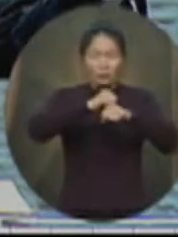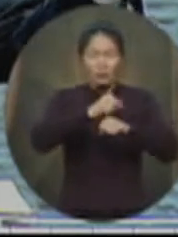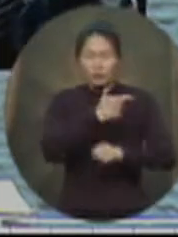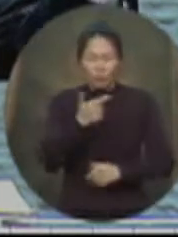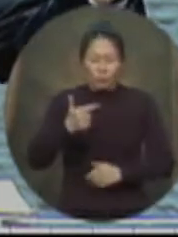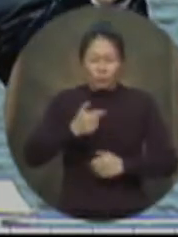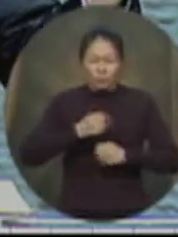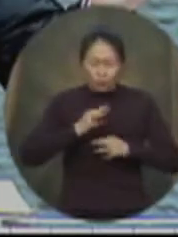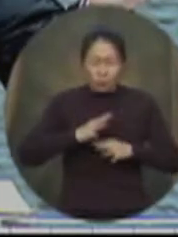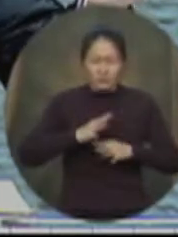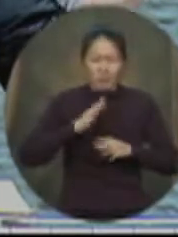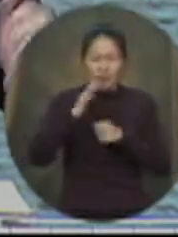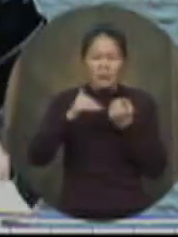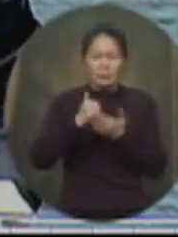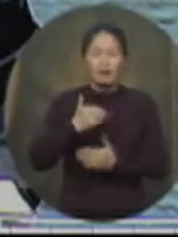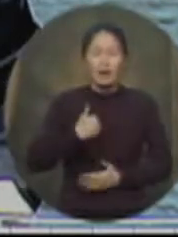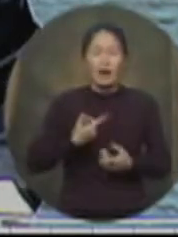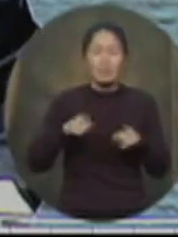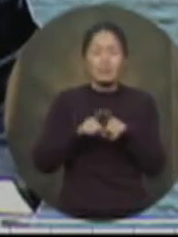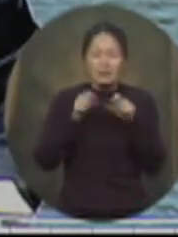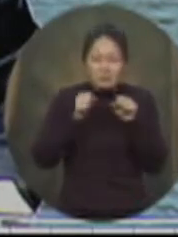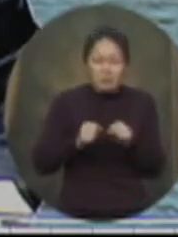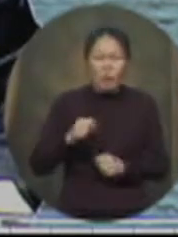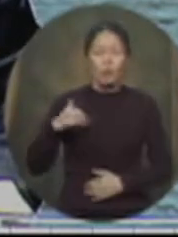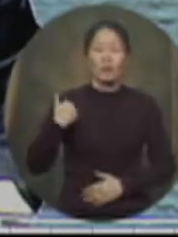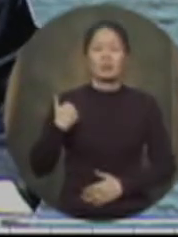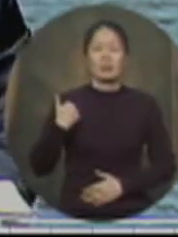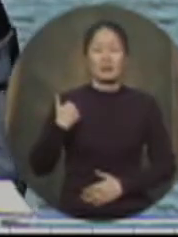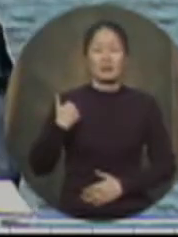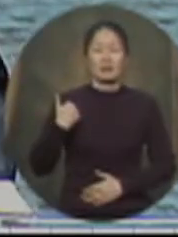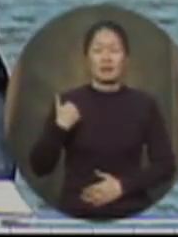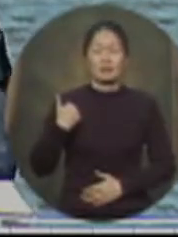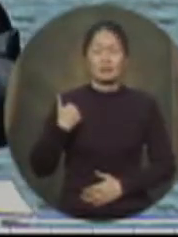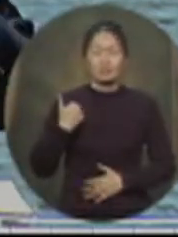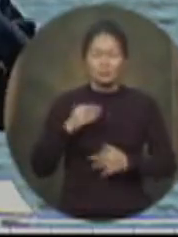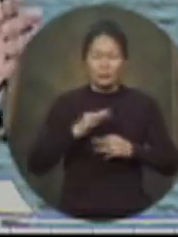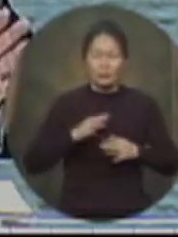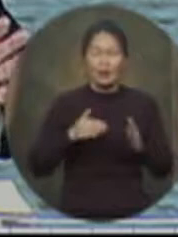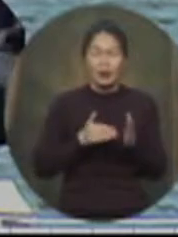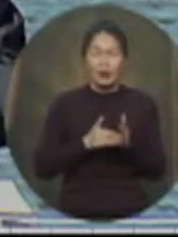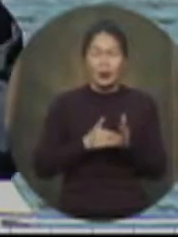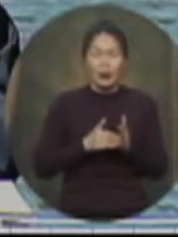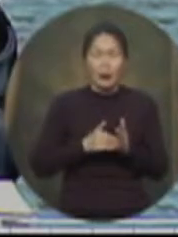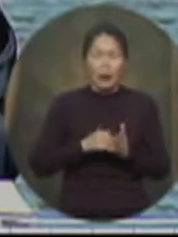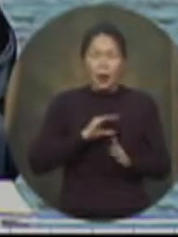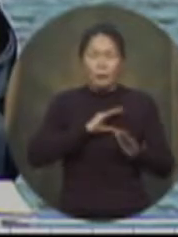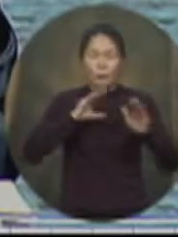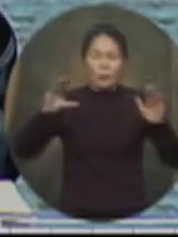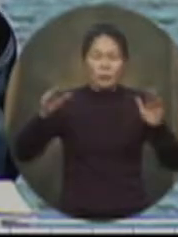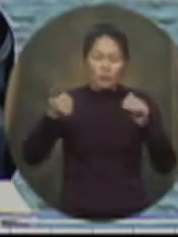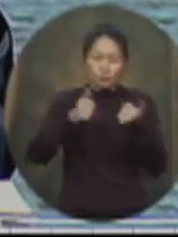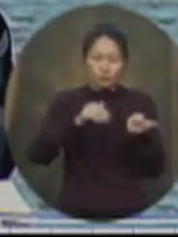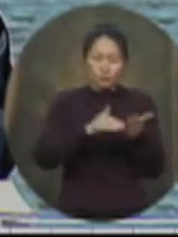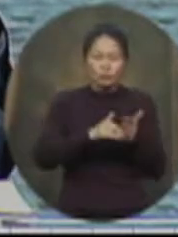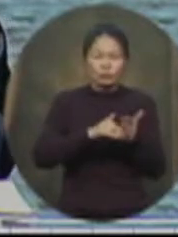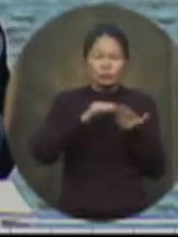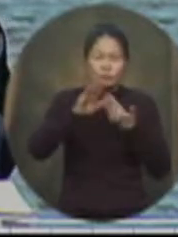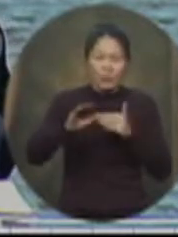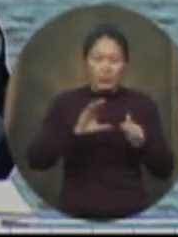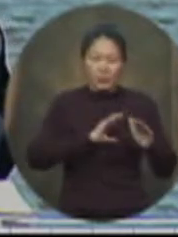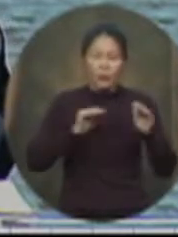하나님이 이렇게 나와 함께 계신 걸 몰랐다 고 모세가 죽은 다음에 여호수아는 너무 너무